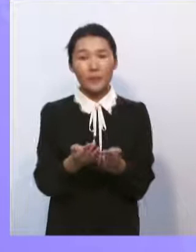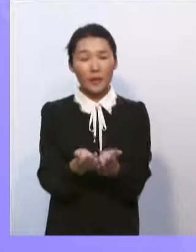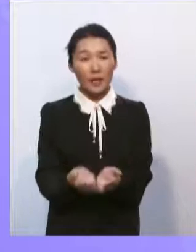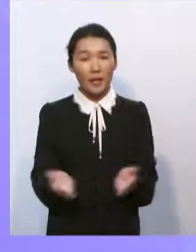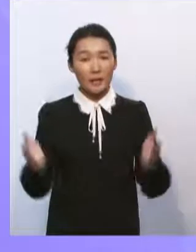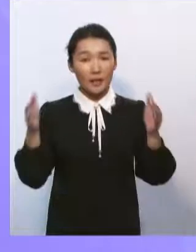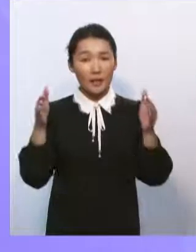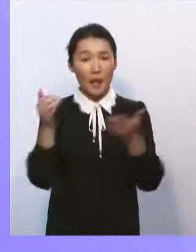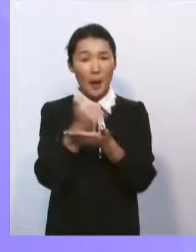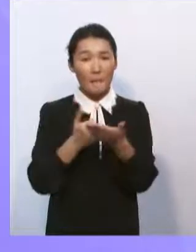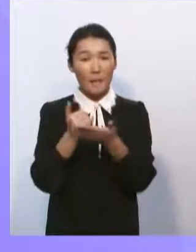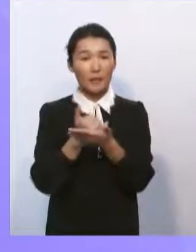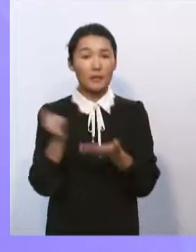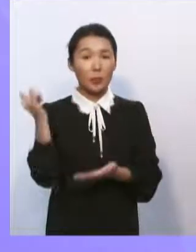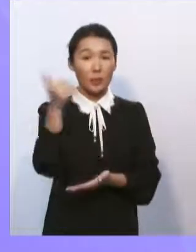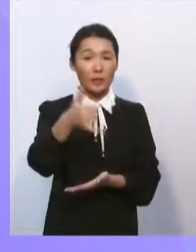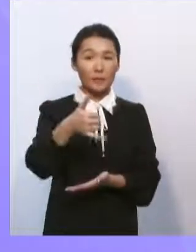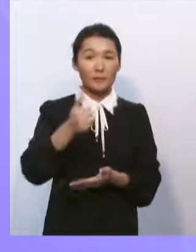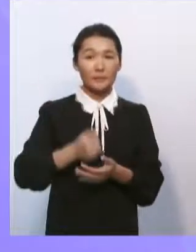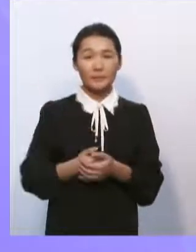Казанга майды куят.